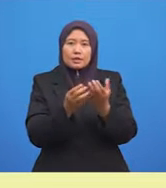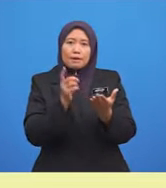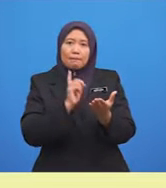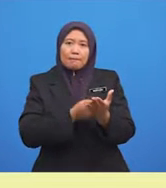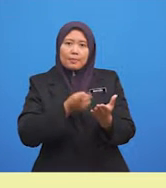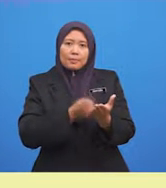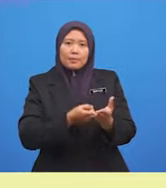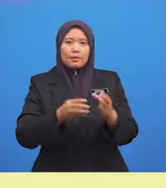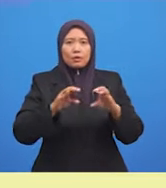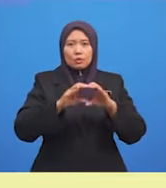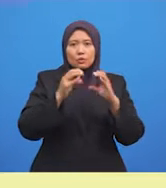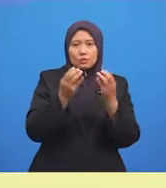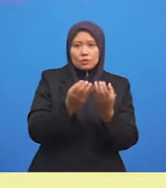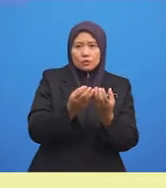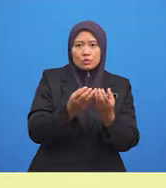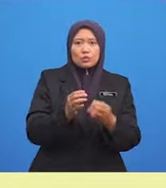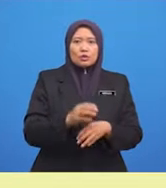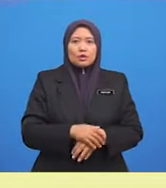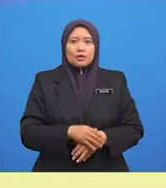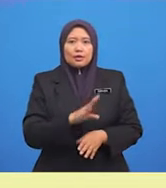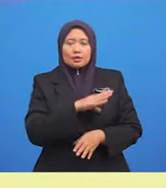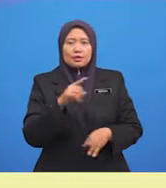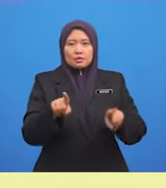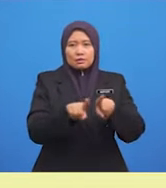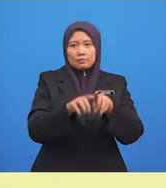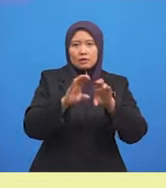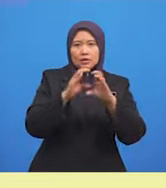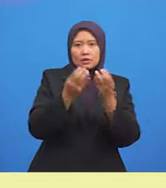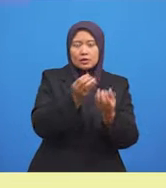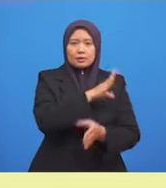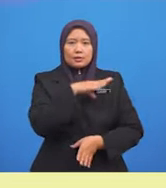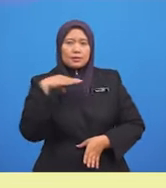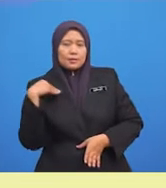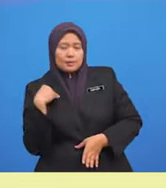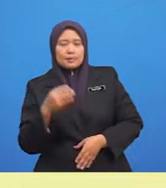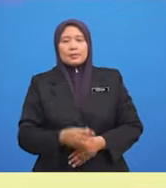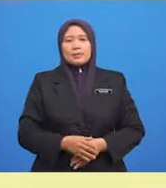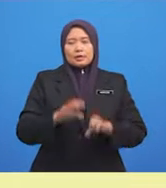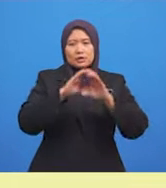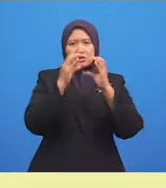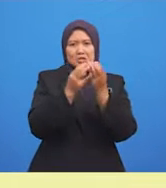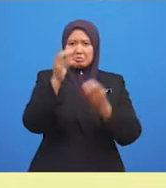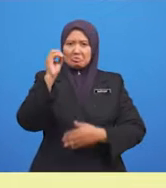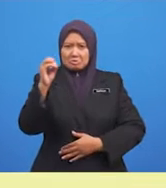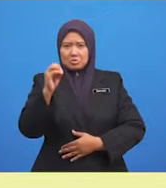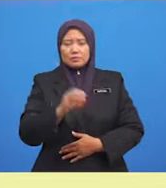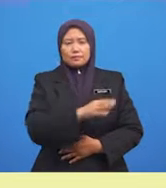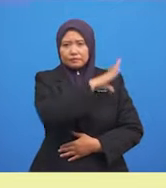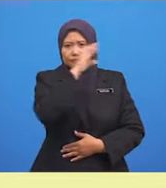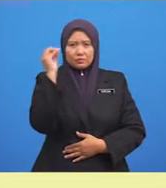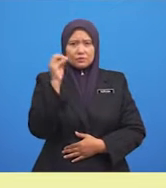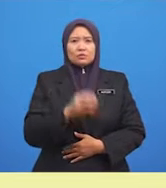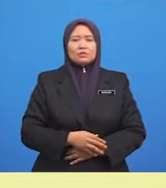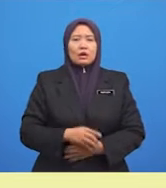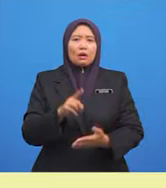unsur dalam suatu set, kesamaan set dan set kosong. Kita teruskan